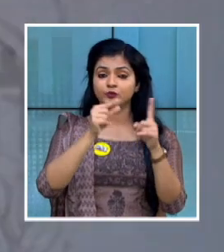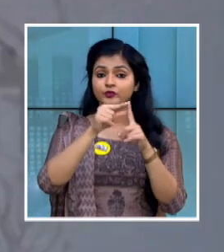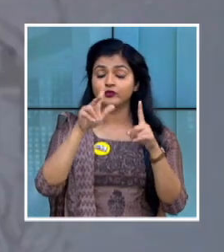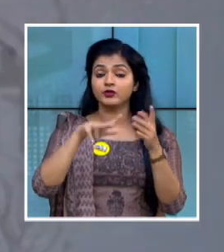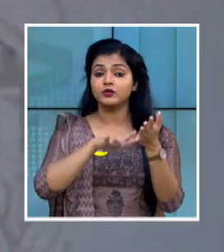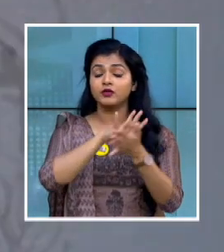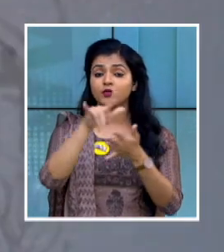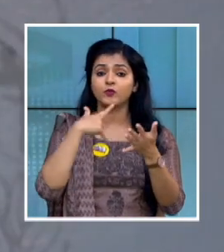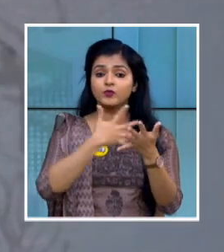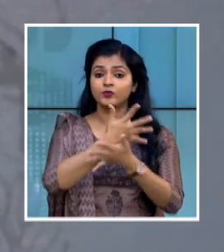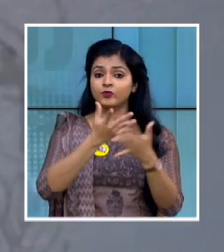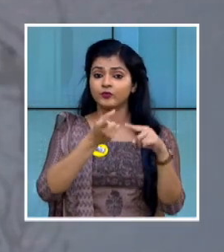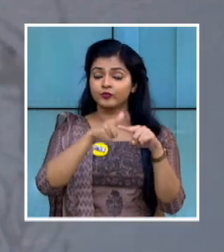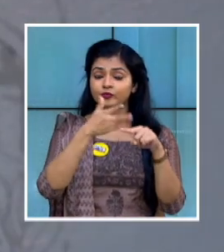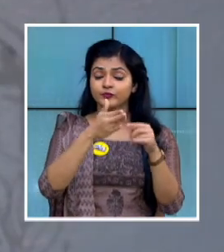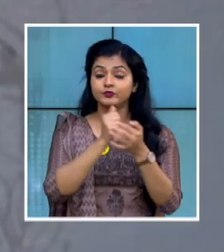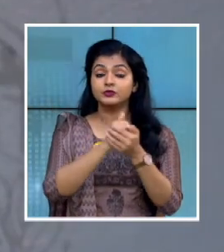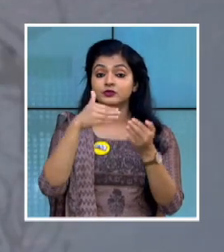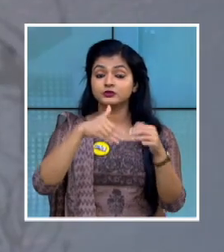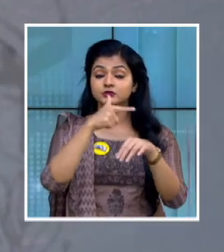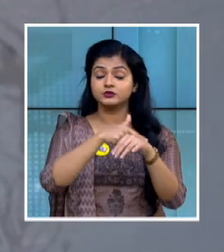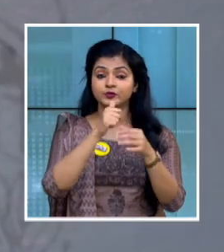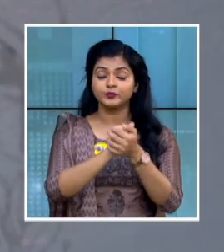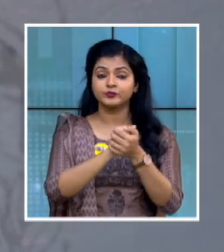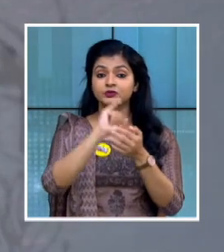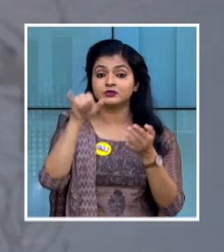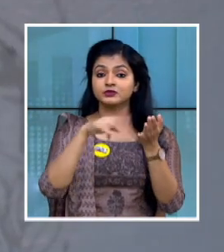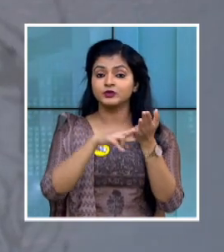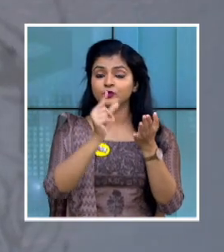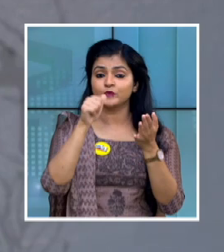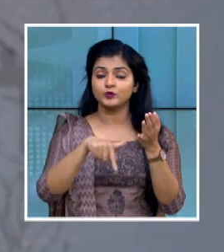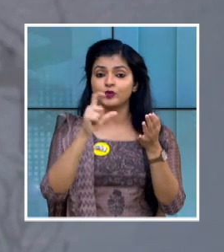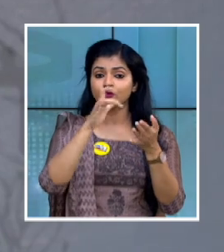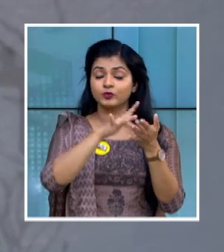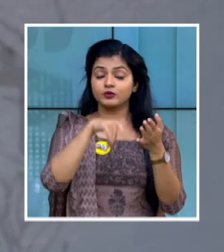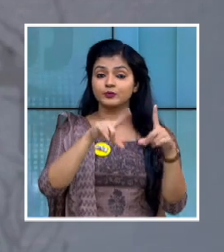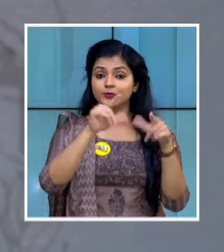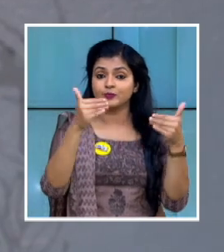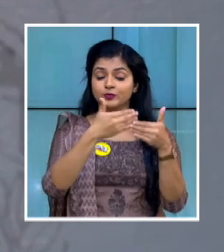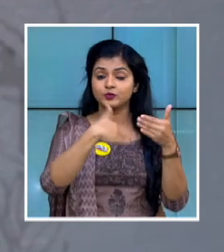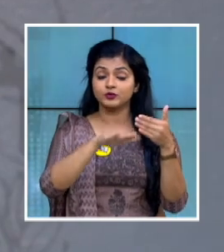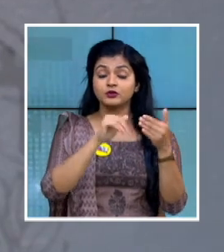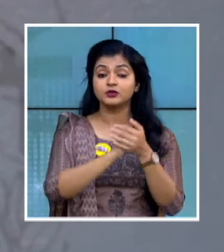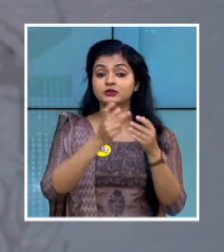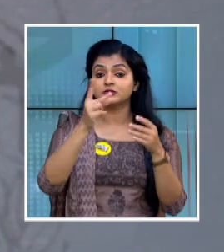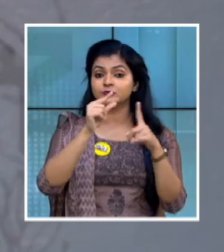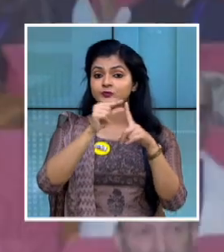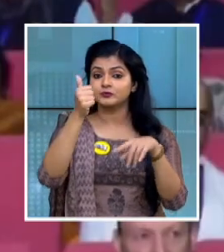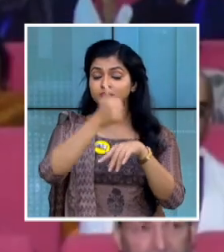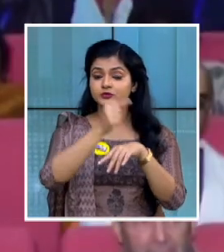തന്നെ ചർച്ചയായി തന്നെ ഉയർന്നു വരികയാണ്. ഇതിനിടയിലാണ് ഇപ്പോൾ JNU സംഘടിപ്പിച്ച ഒരു പരിപാടിക്കിടെ ഉപരാഷ്ട്രപതി ജഗ്ദീപ് ധൻഖർ വലിയ വിമർശനം